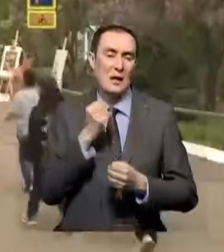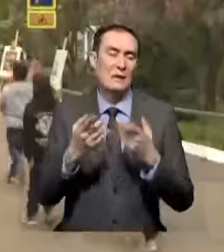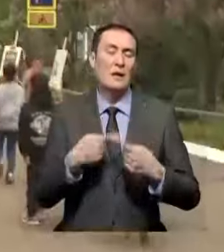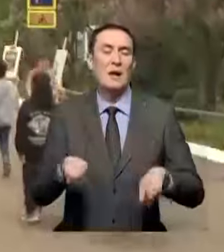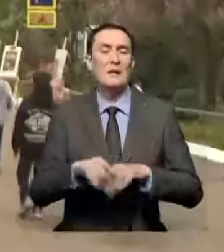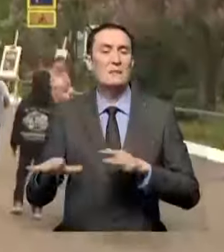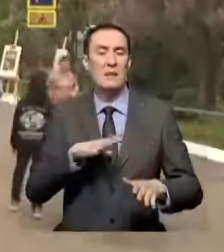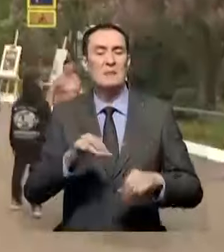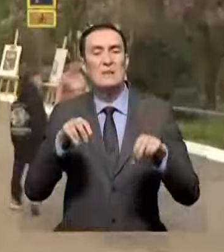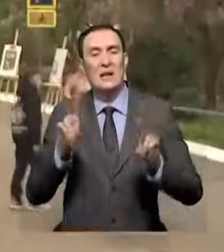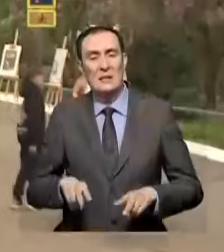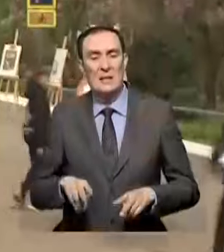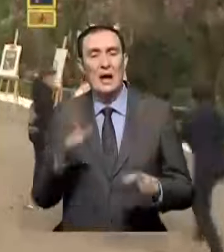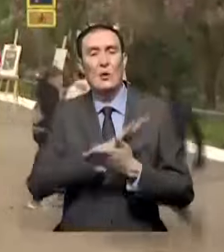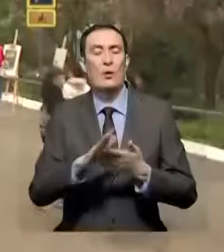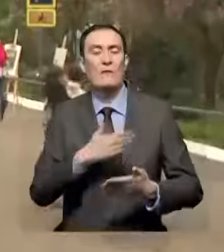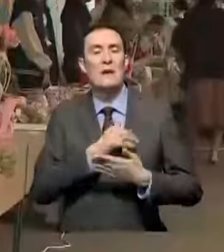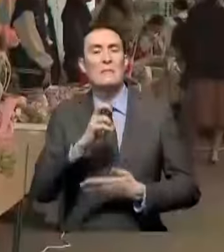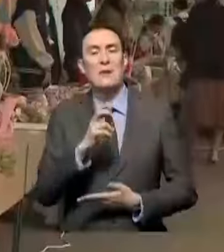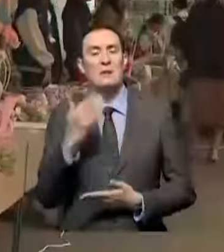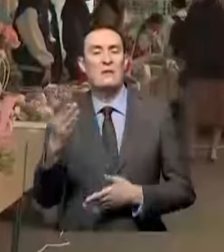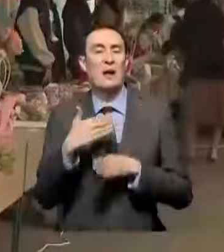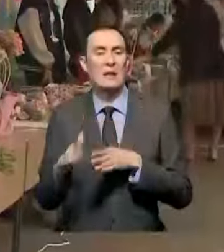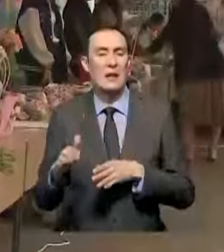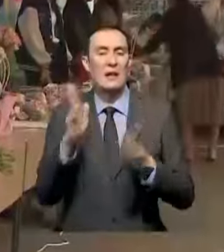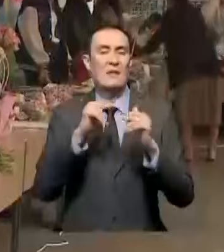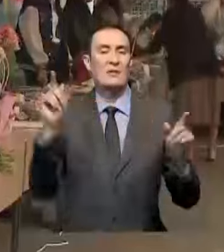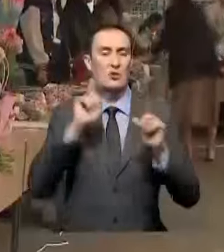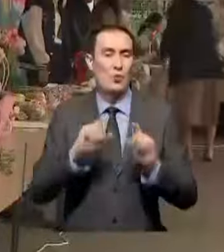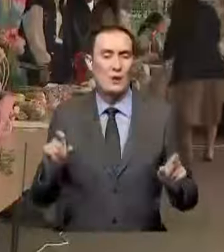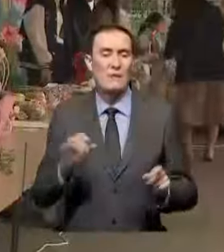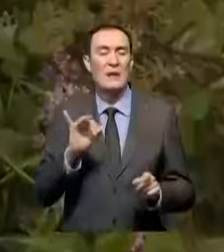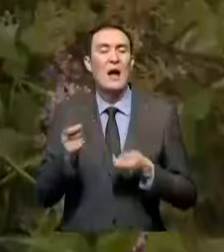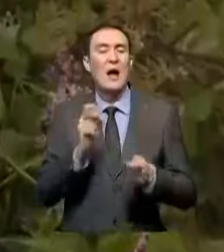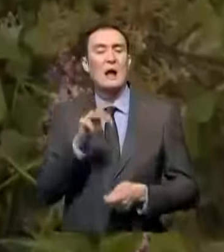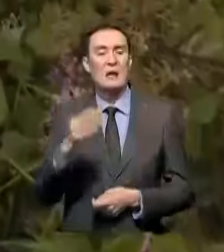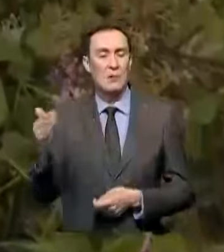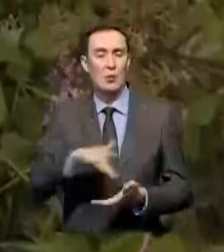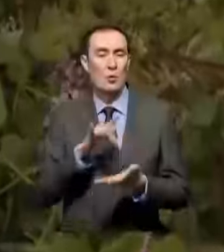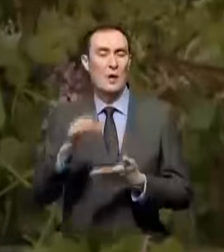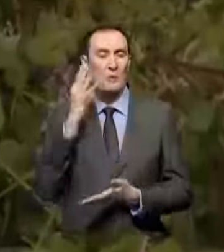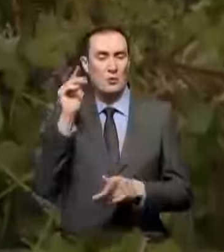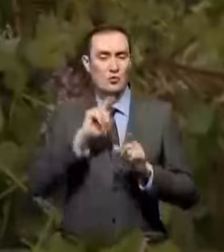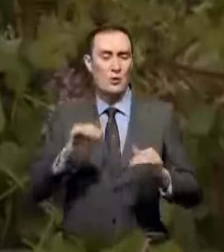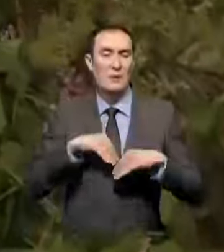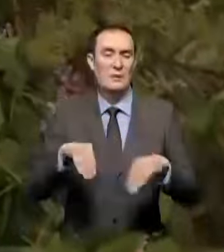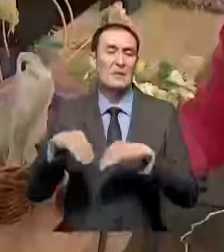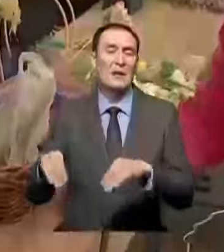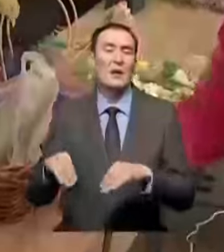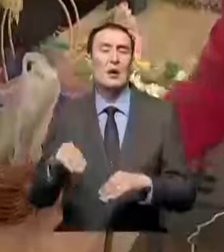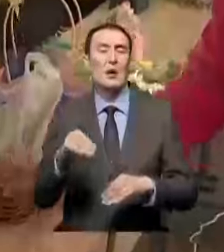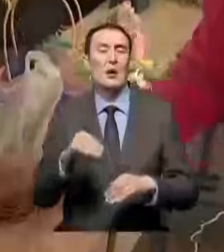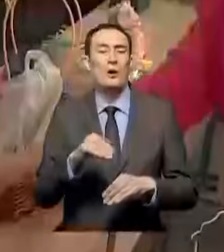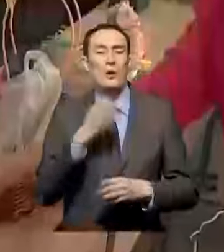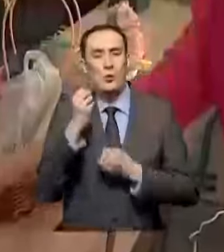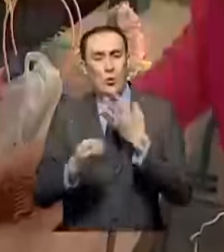Организаторами акции стали специалисты эколого-биологического отделения Дворца школьников и акимат Алматы. Школьники высадили